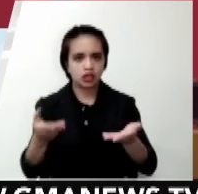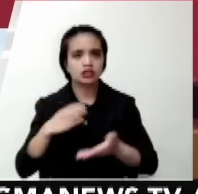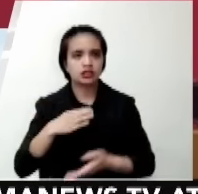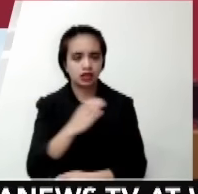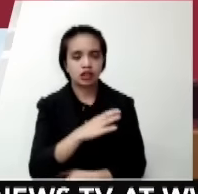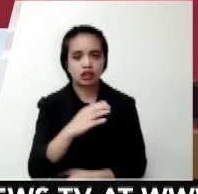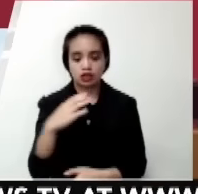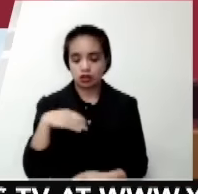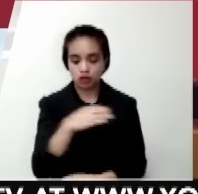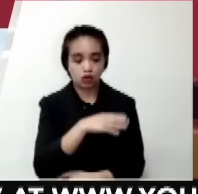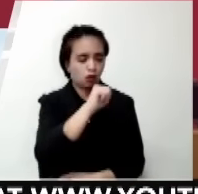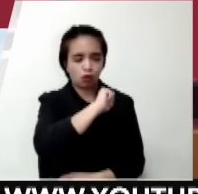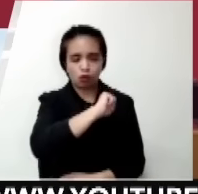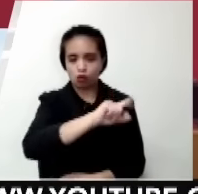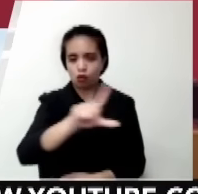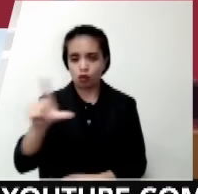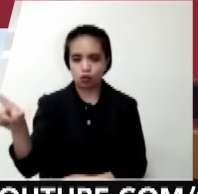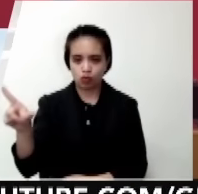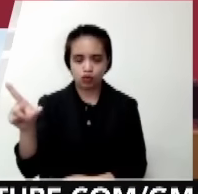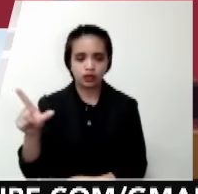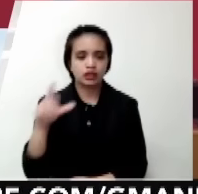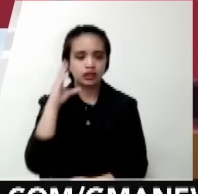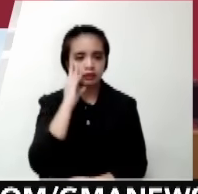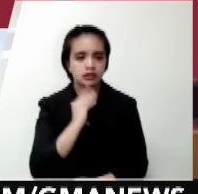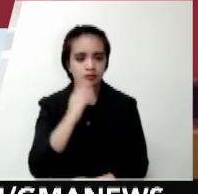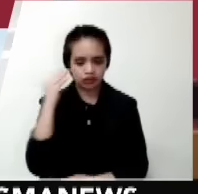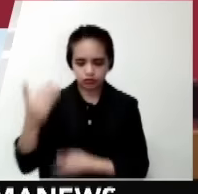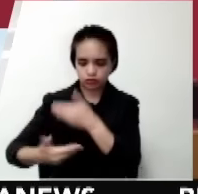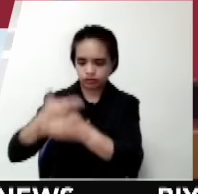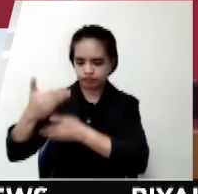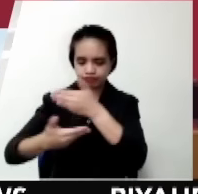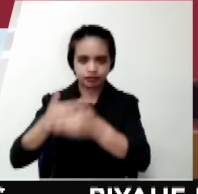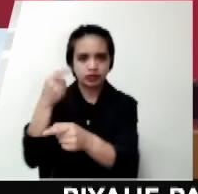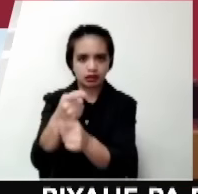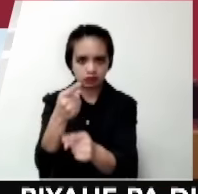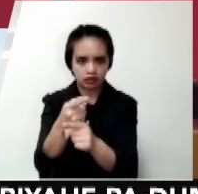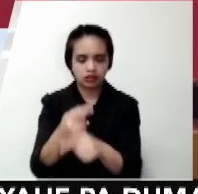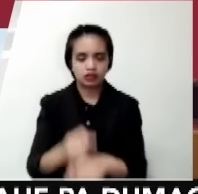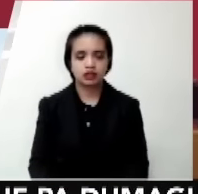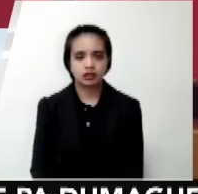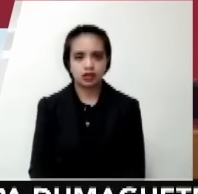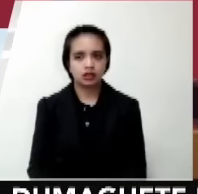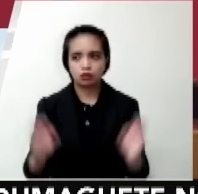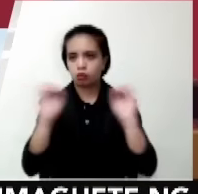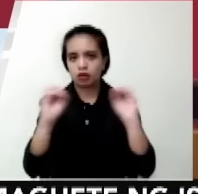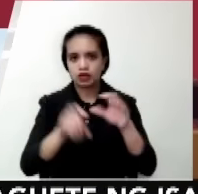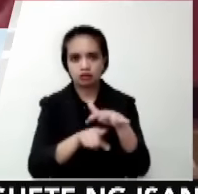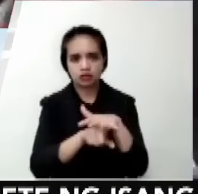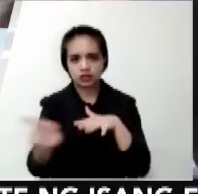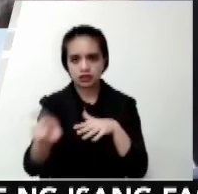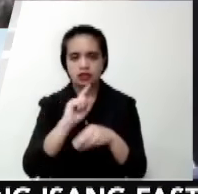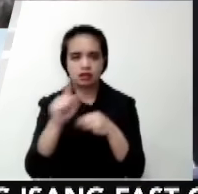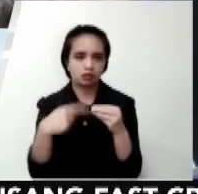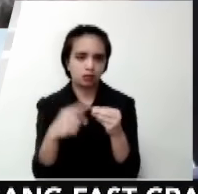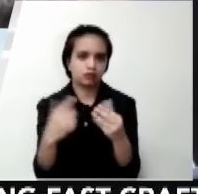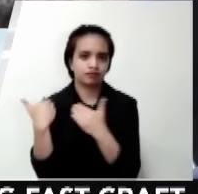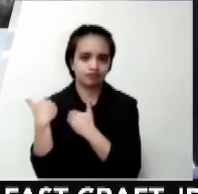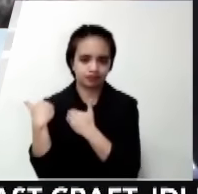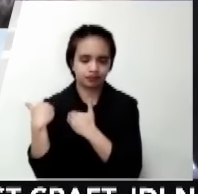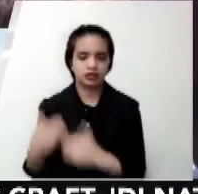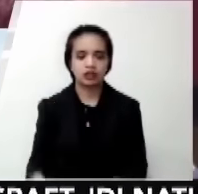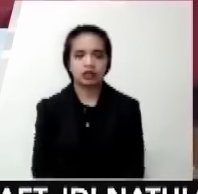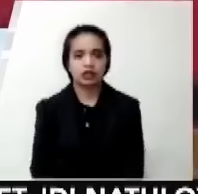dadaan sa tamang proseso at walang makakatakas sa pananagutan. We cannot